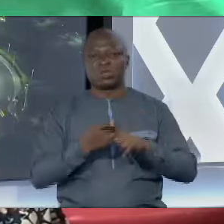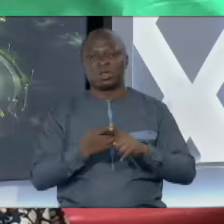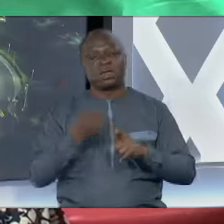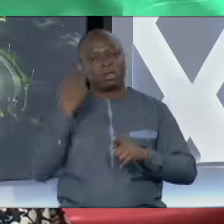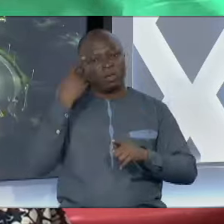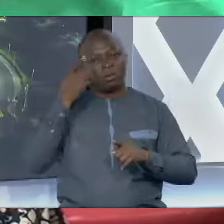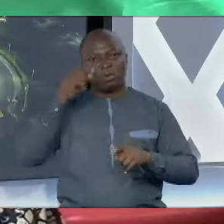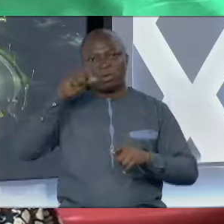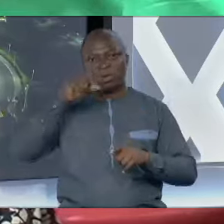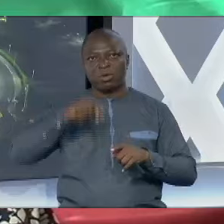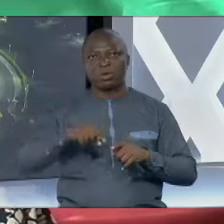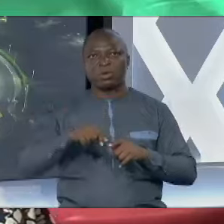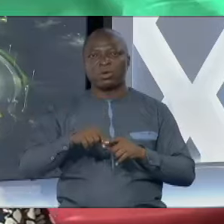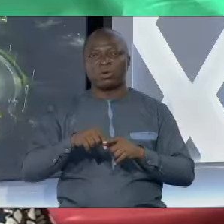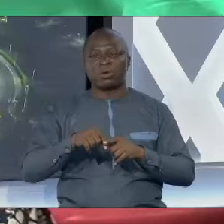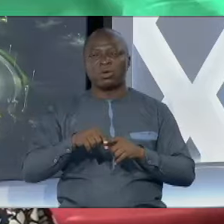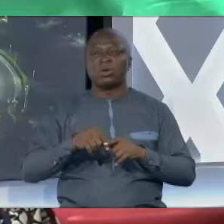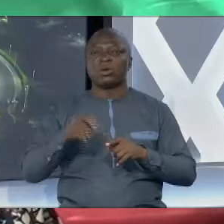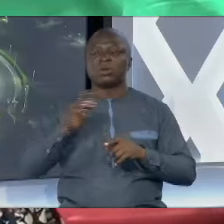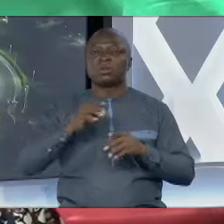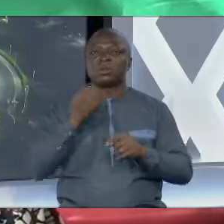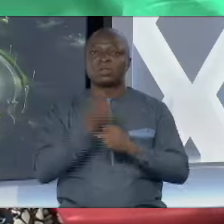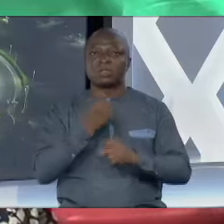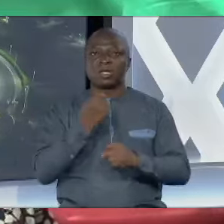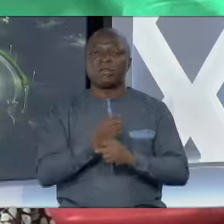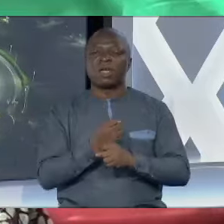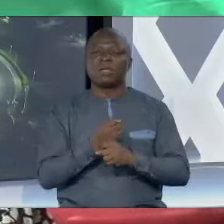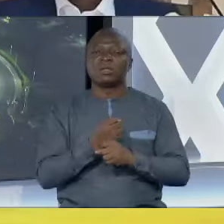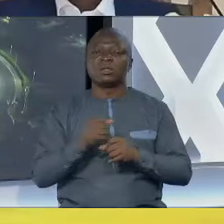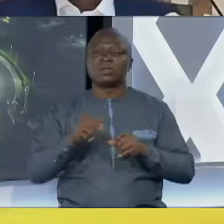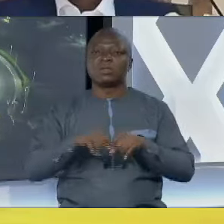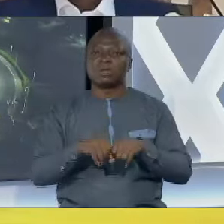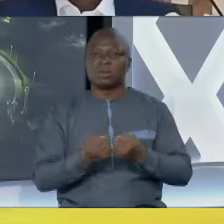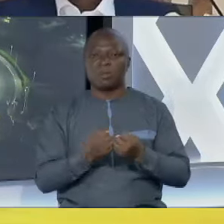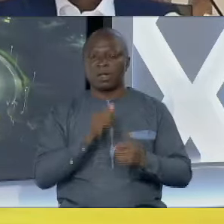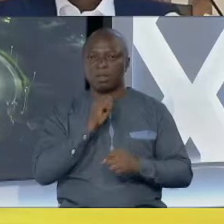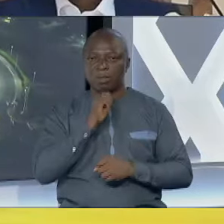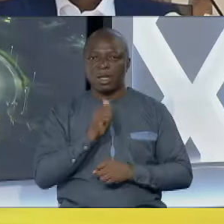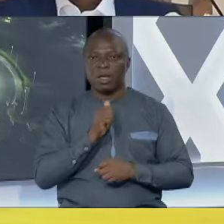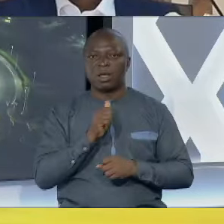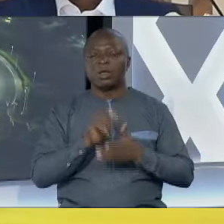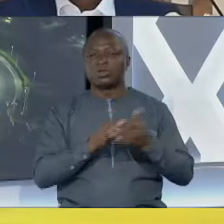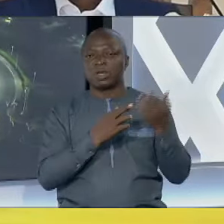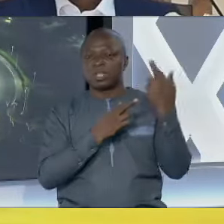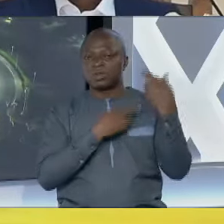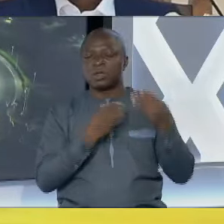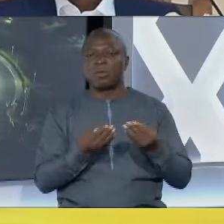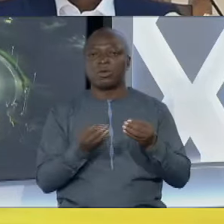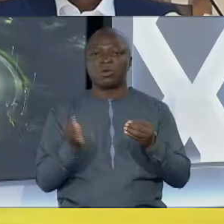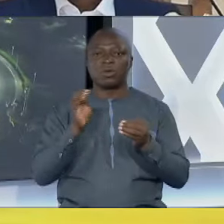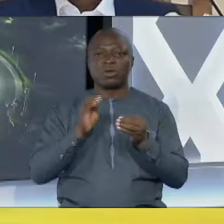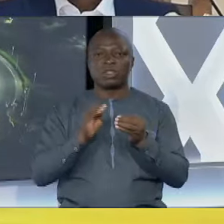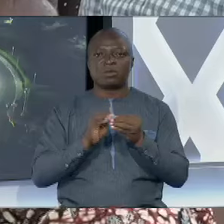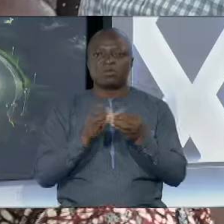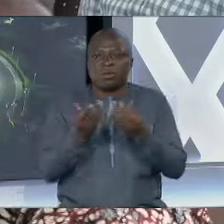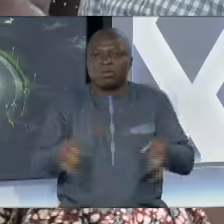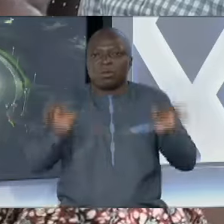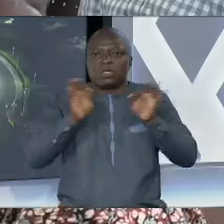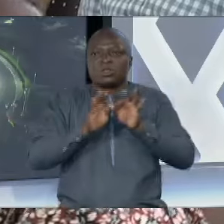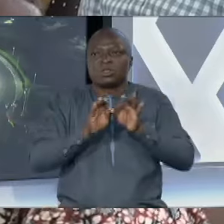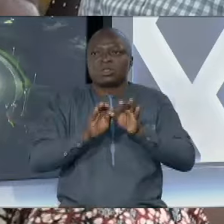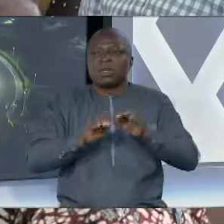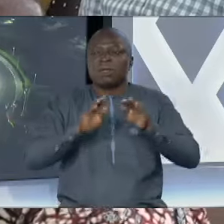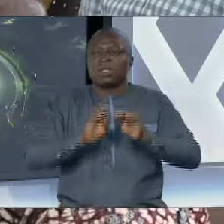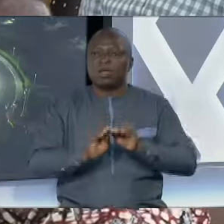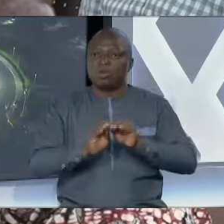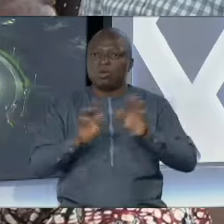que sa profession n'en pâtisse pas. L'auteur apporte une contribution précieuse en mettant en